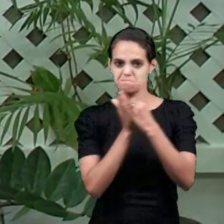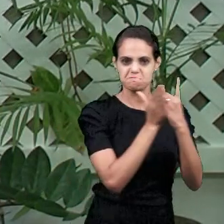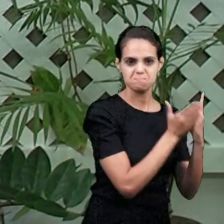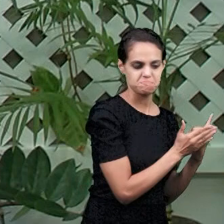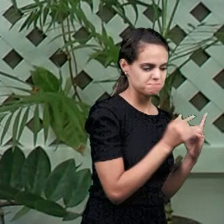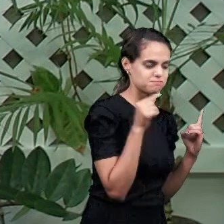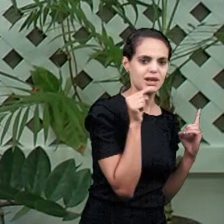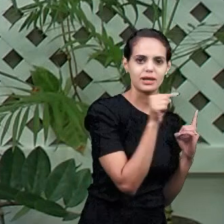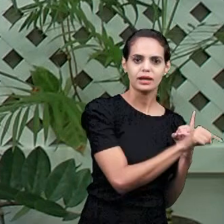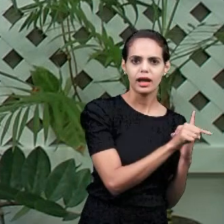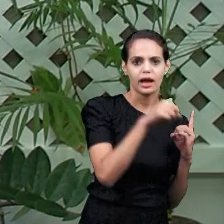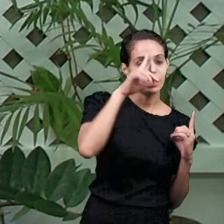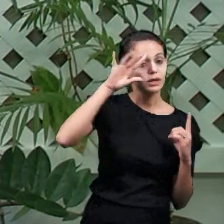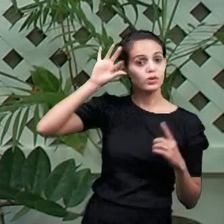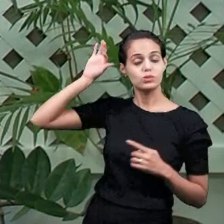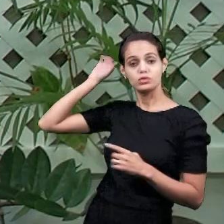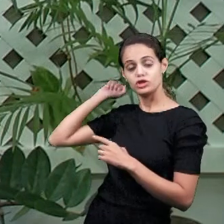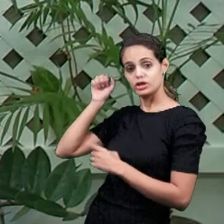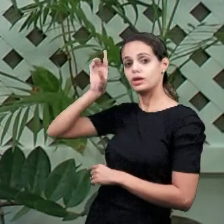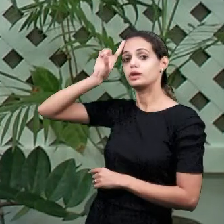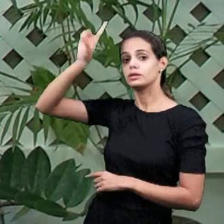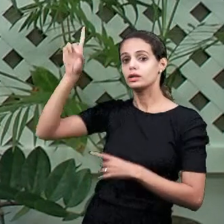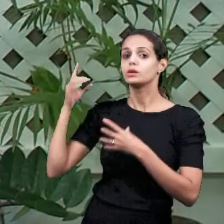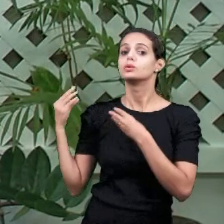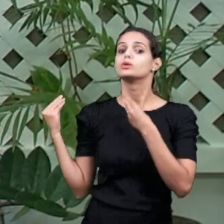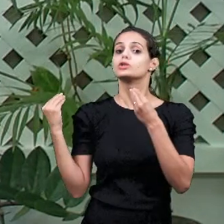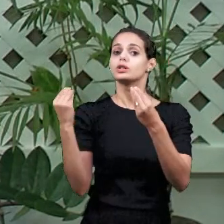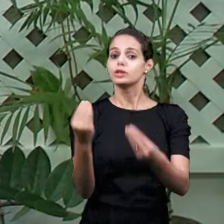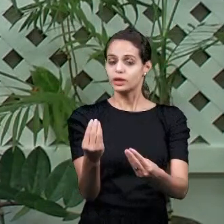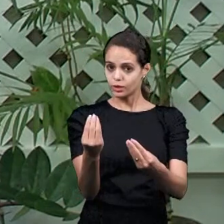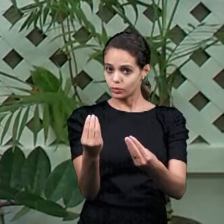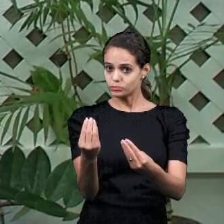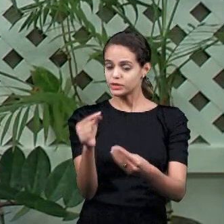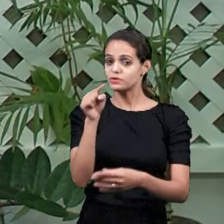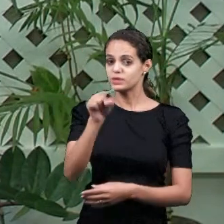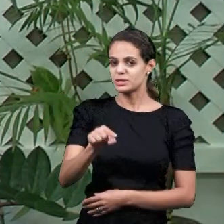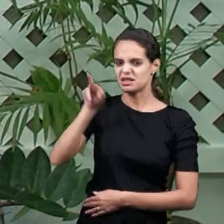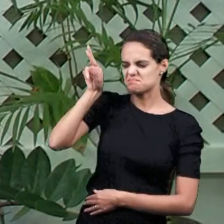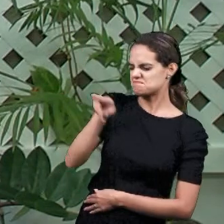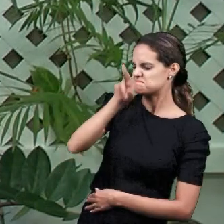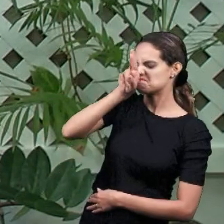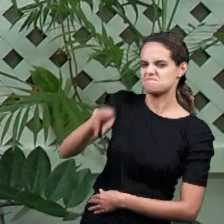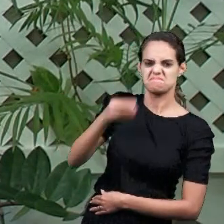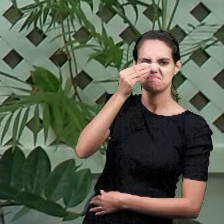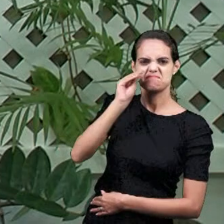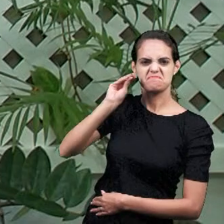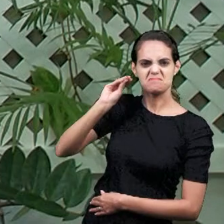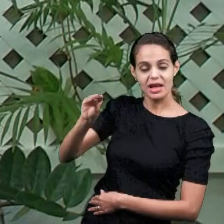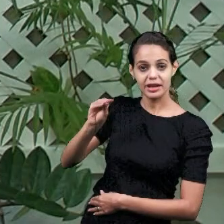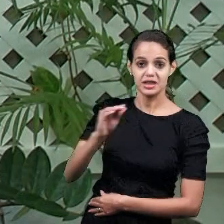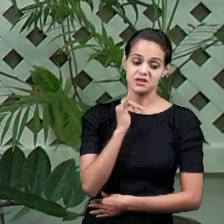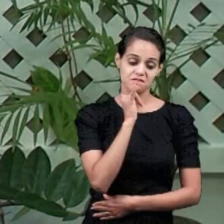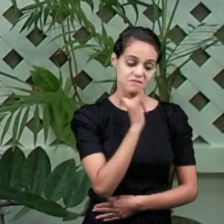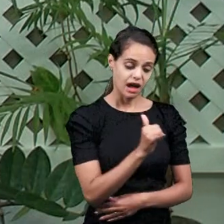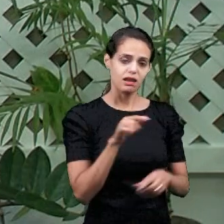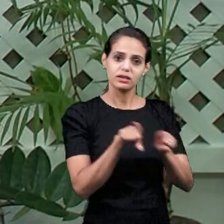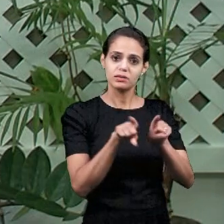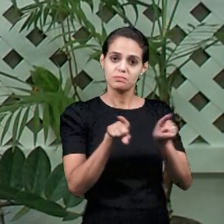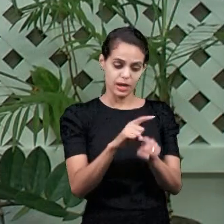et qu'aujourd'hui vous reniez. Et reniez devant vos enfants qui s'arrêtent, quelques-uns qui ne discernent